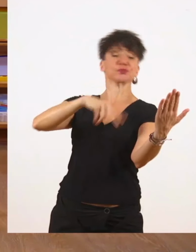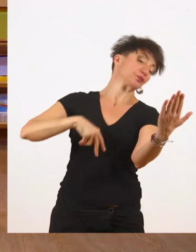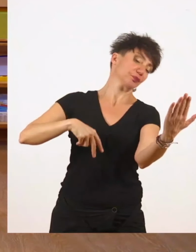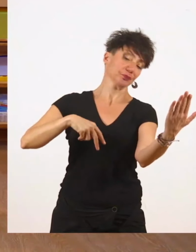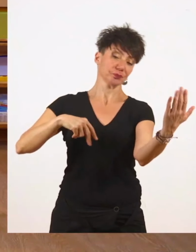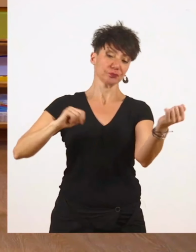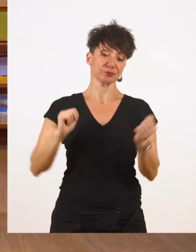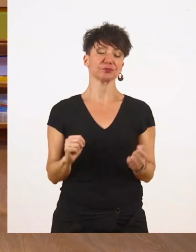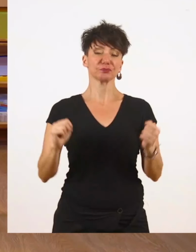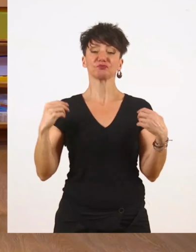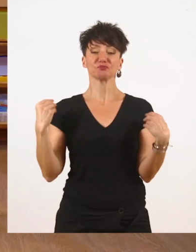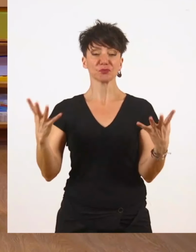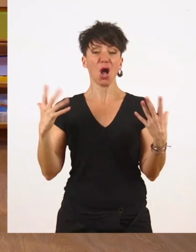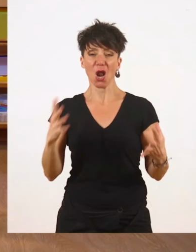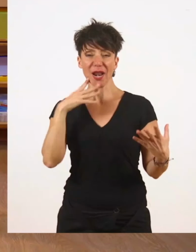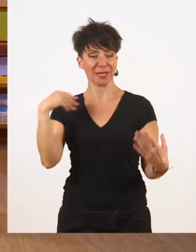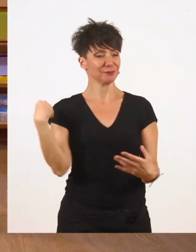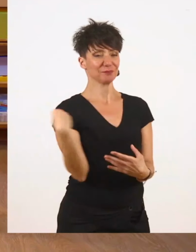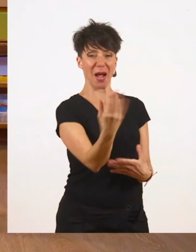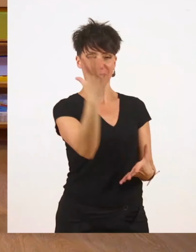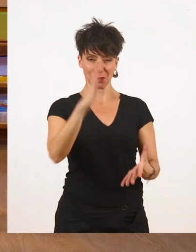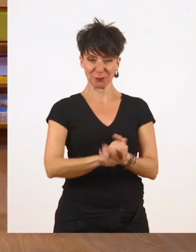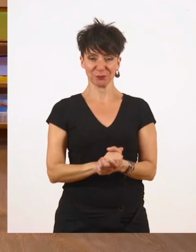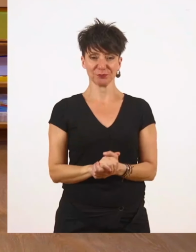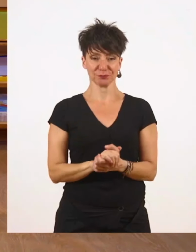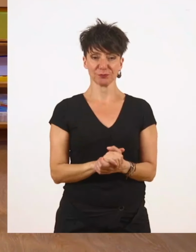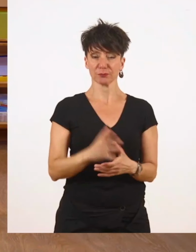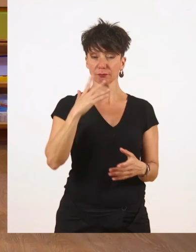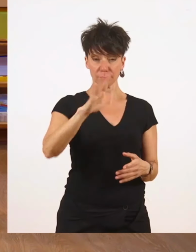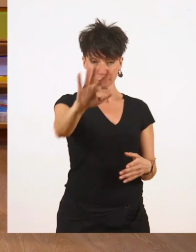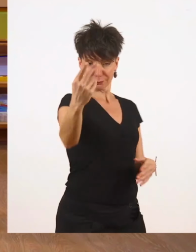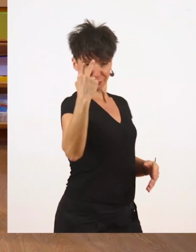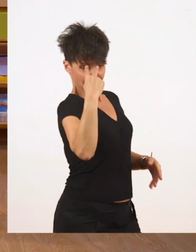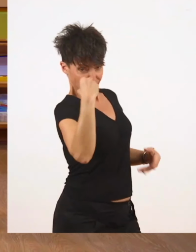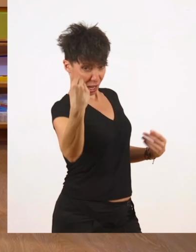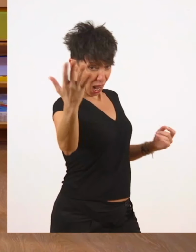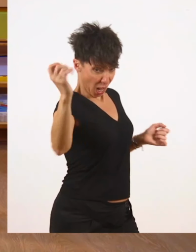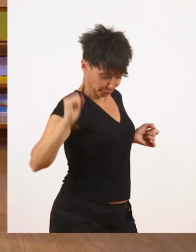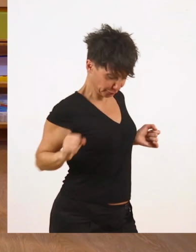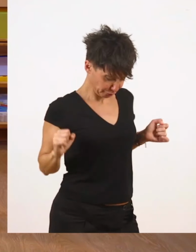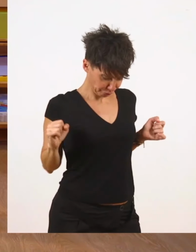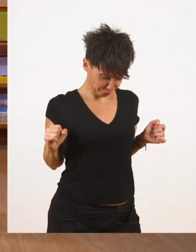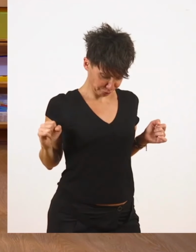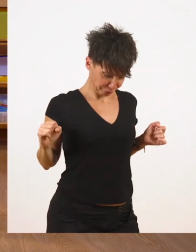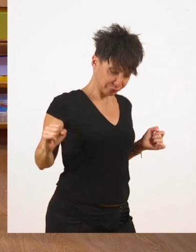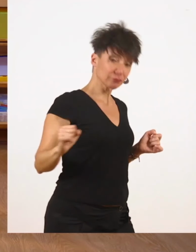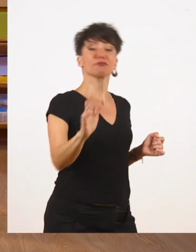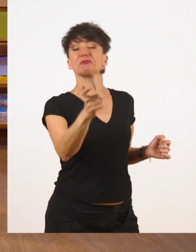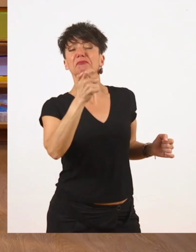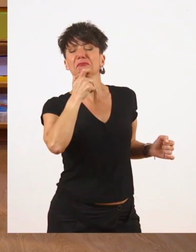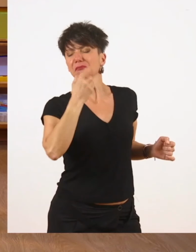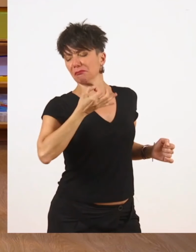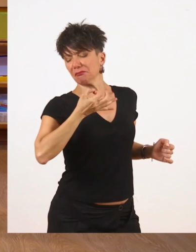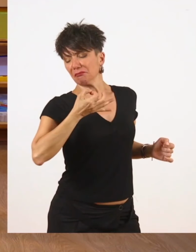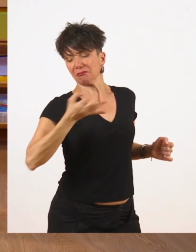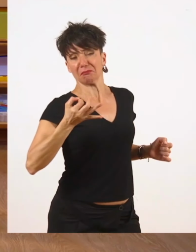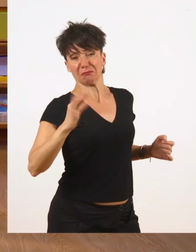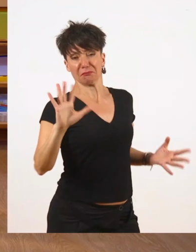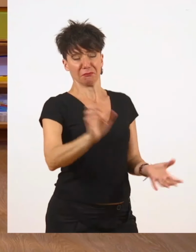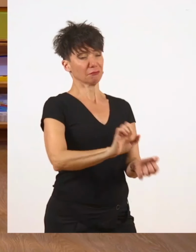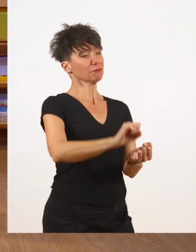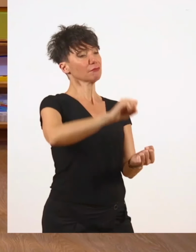Κρατήστε. Ορίστε. Δώστε βάση. Σε άπτεστα αγγλικά φυσικά.